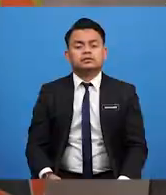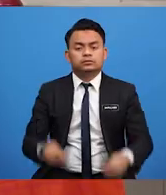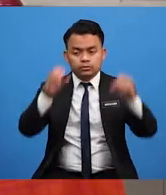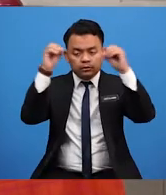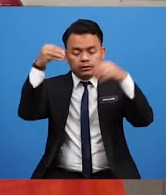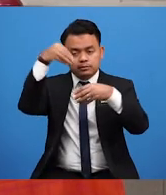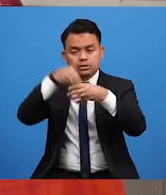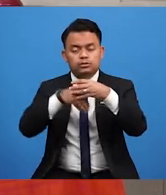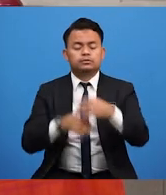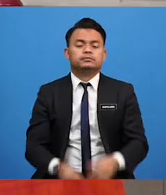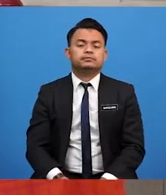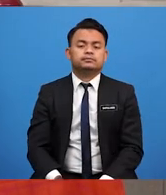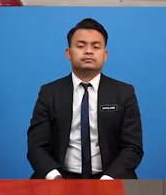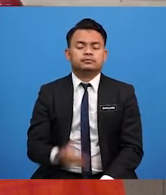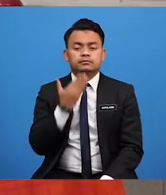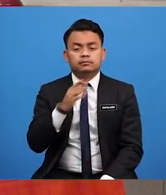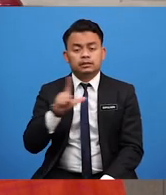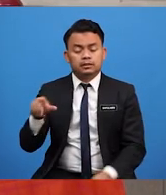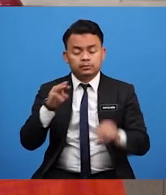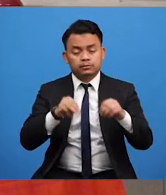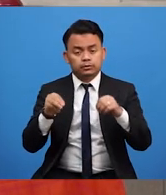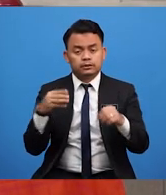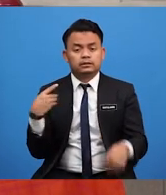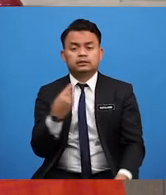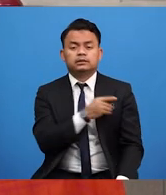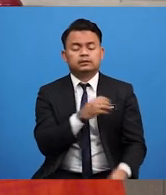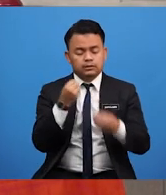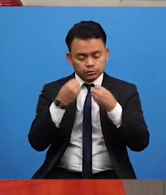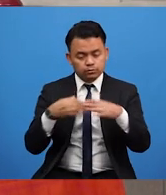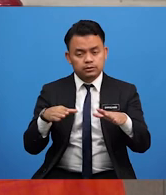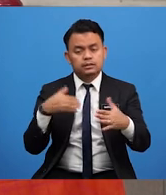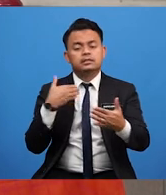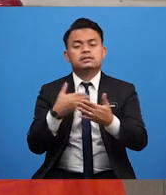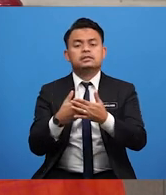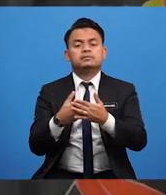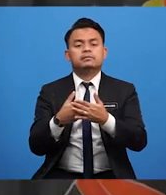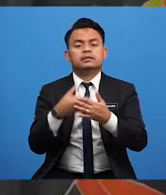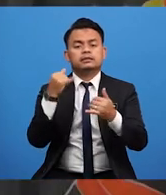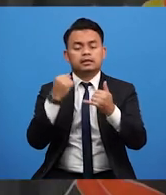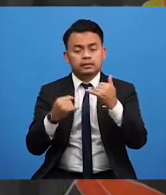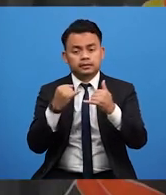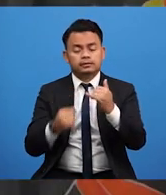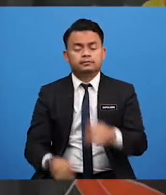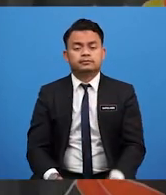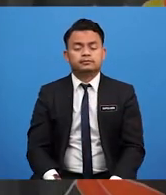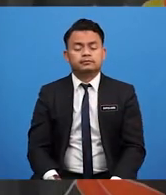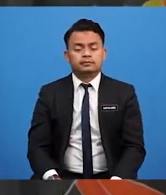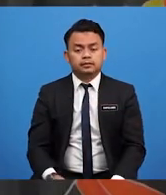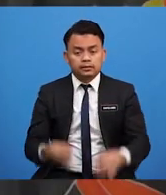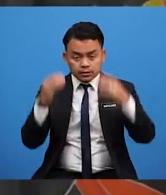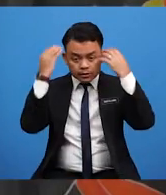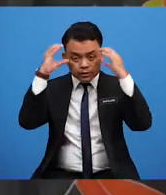rosak. Baiklah murid-murid, kita sudah sampai ke penghujung episod. Saya